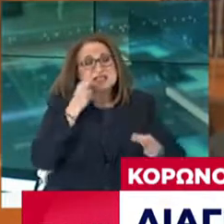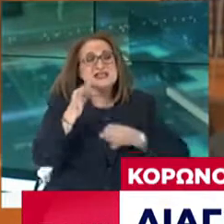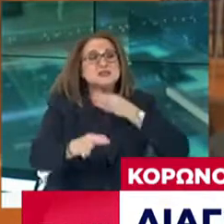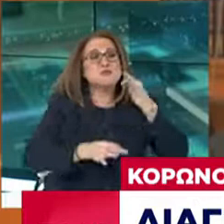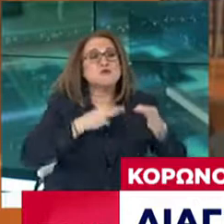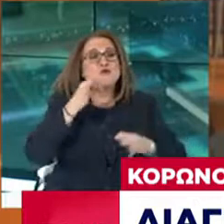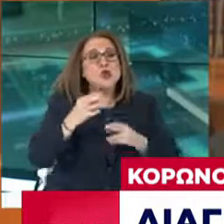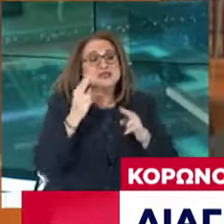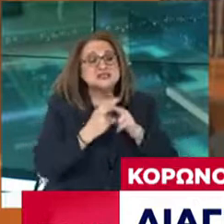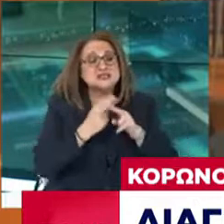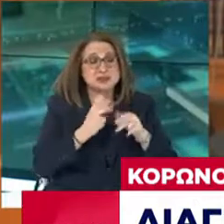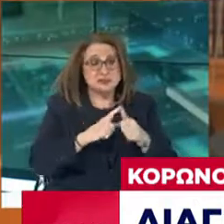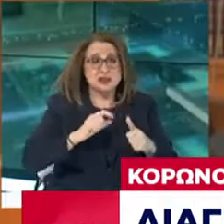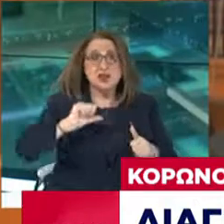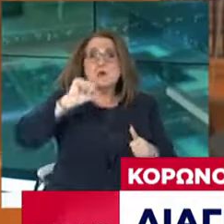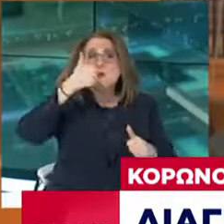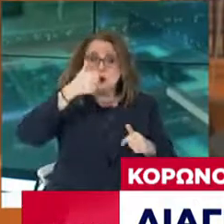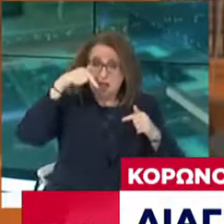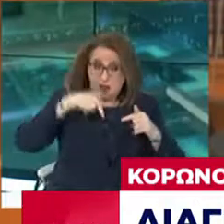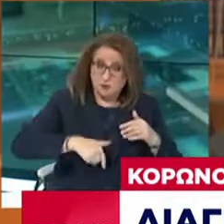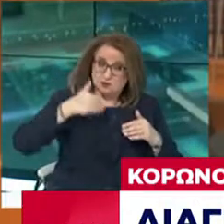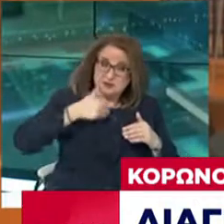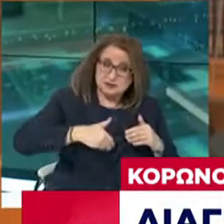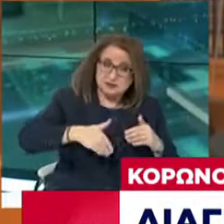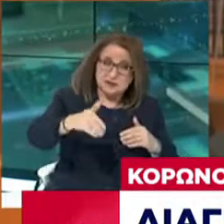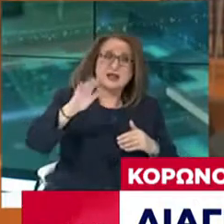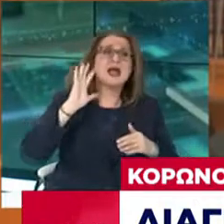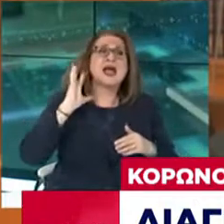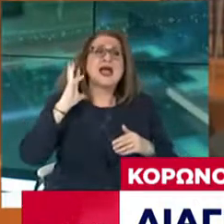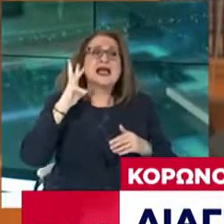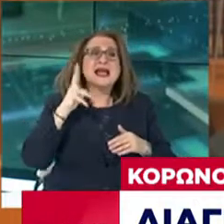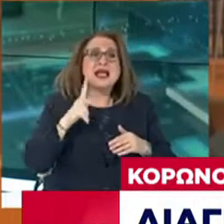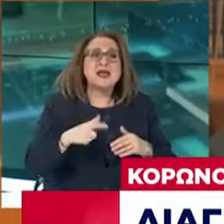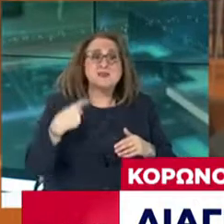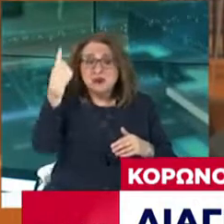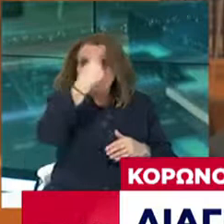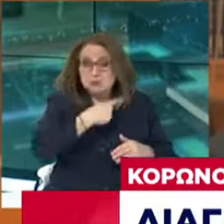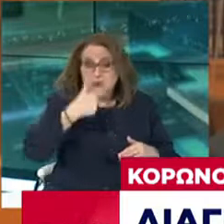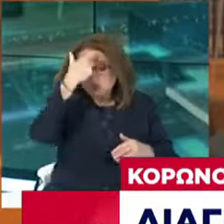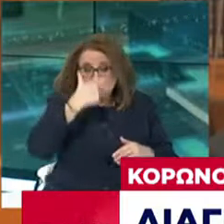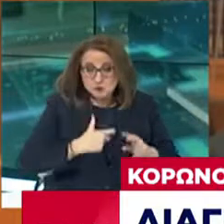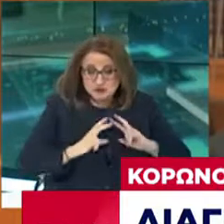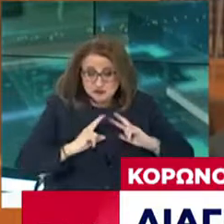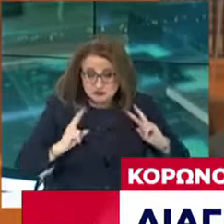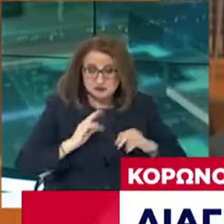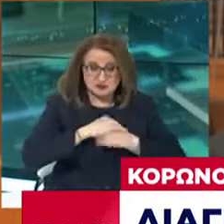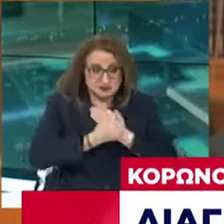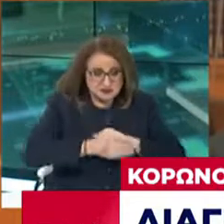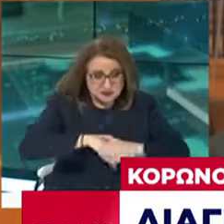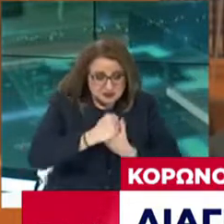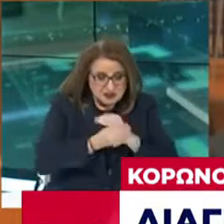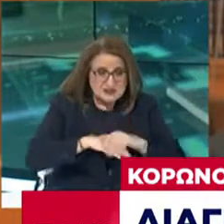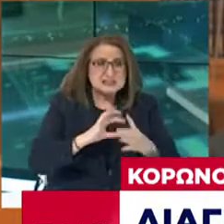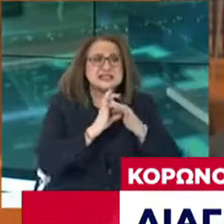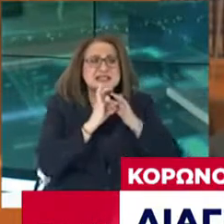προστατεύσουν. Όλοι να κάνουμε από σήμερα καθημερινό αυτοματισμό την προσωπική μας υγιεινή. Πλένουμε συχνά και σχολαστικά τα